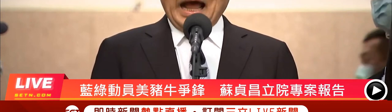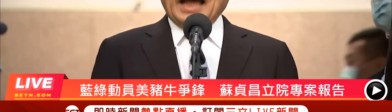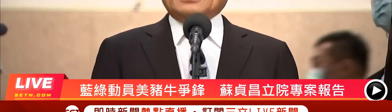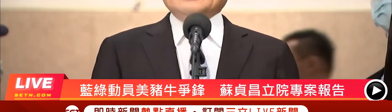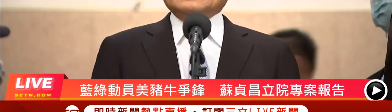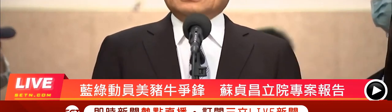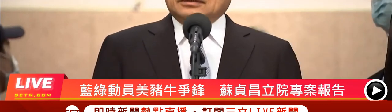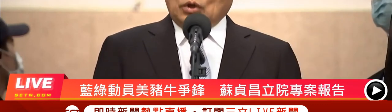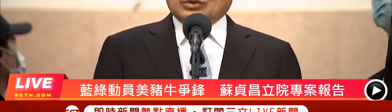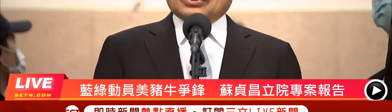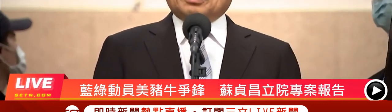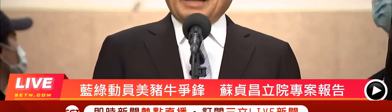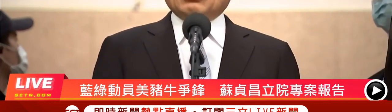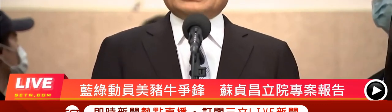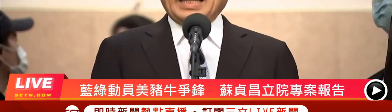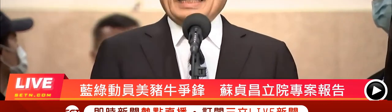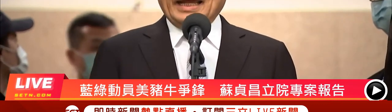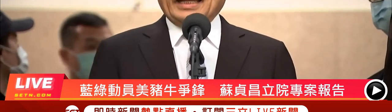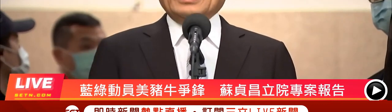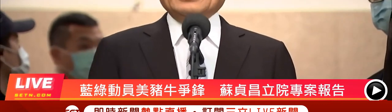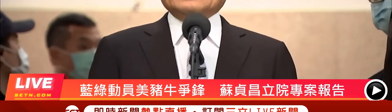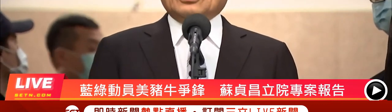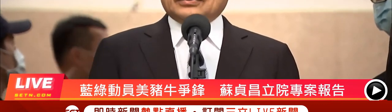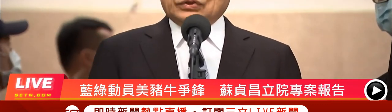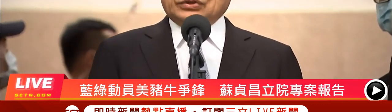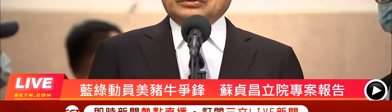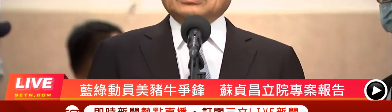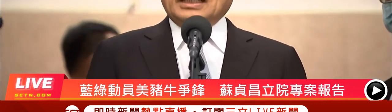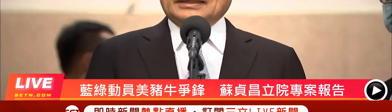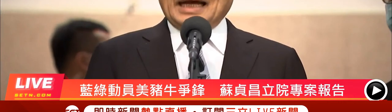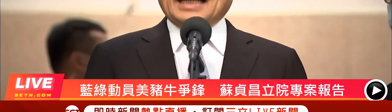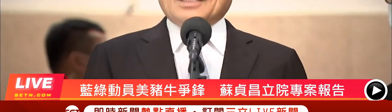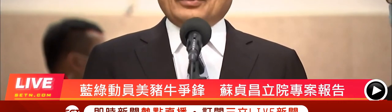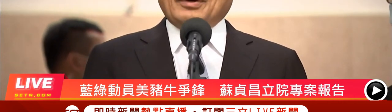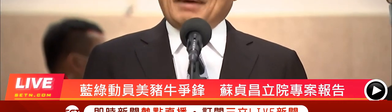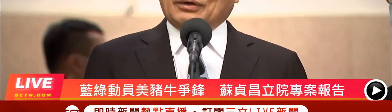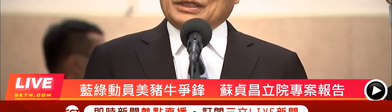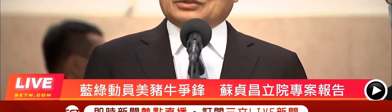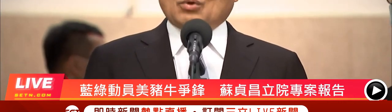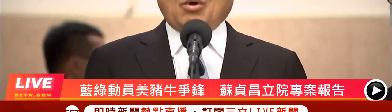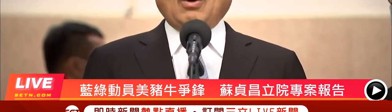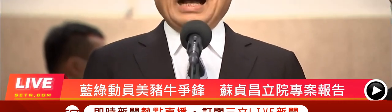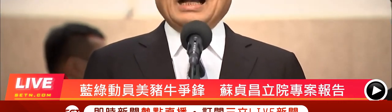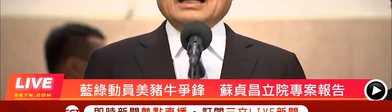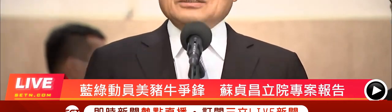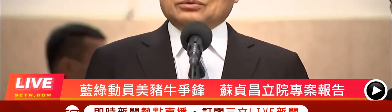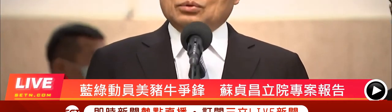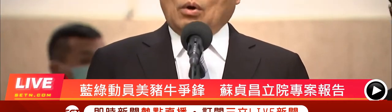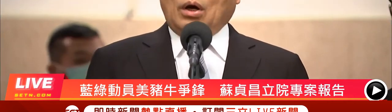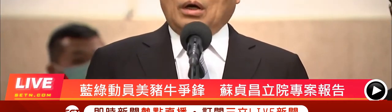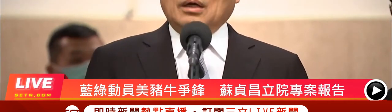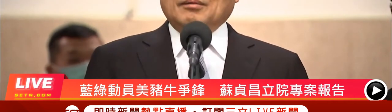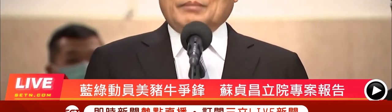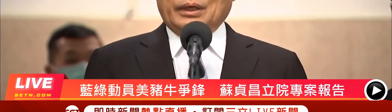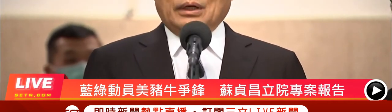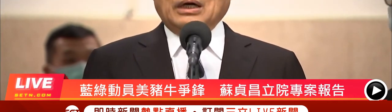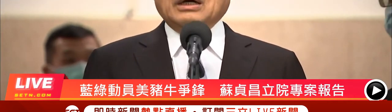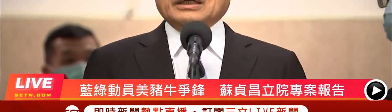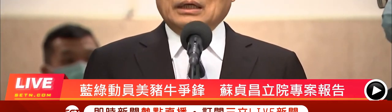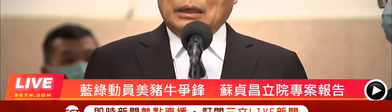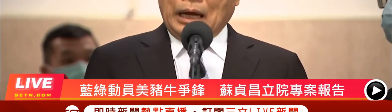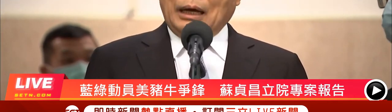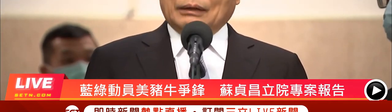食安，同时保护产业，同时加强对外贸易的做法。如果没